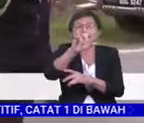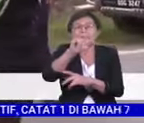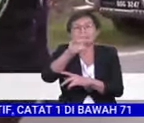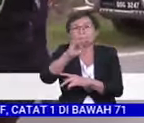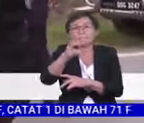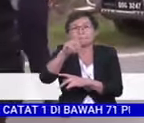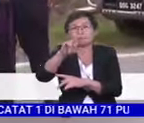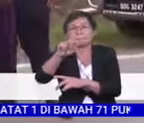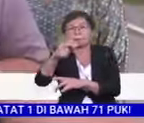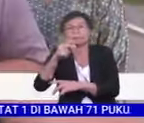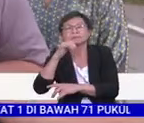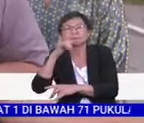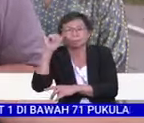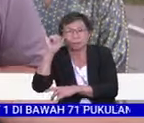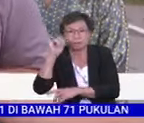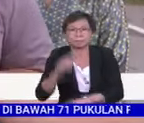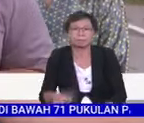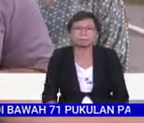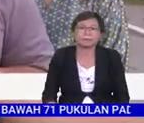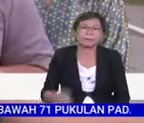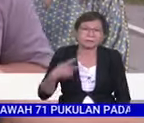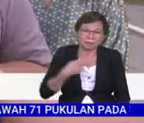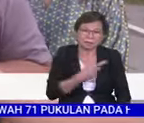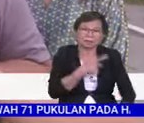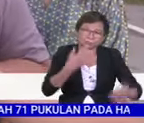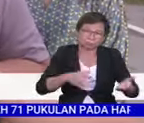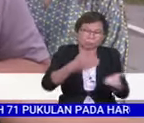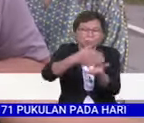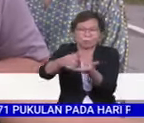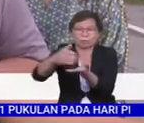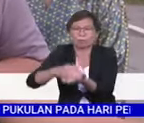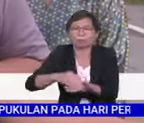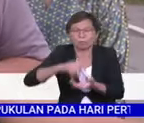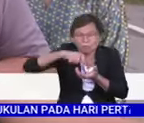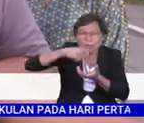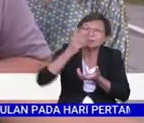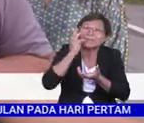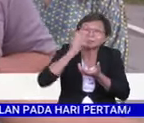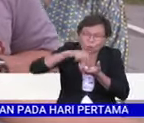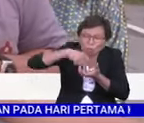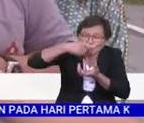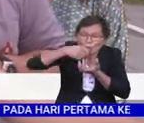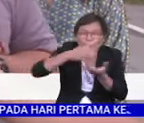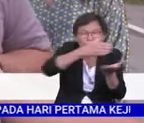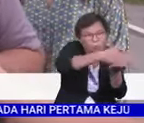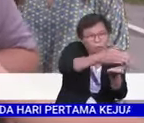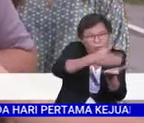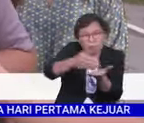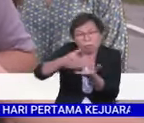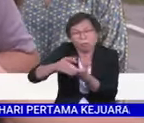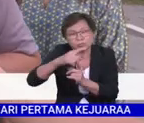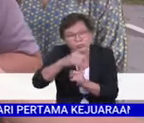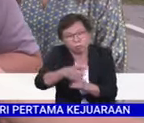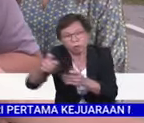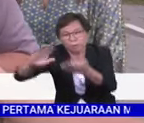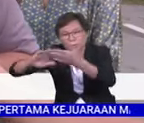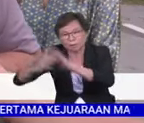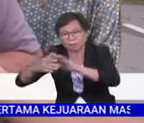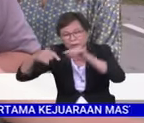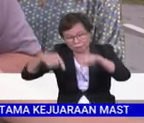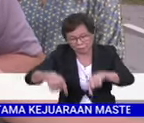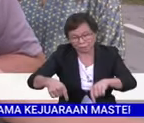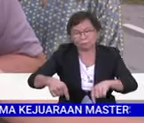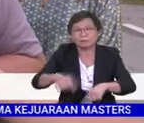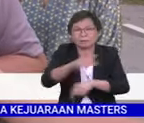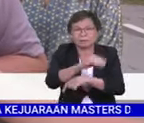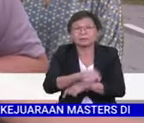semalam kita telah mengajarkan na bubur lambuk kepada masyarakat di kampung maritam